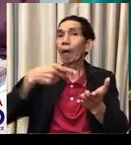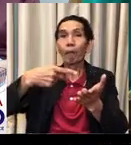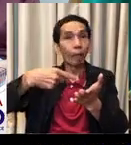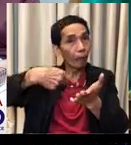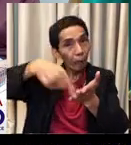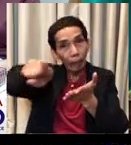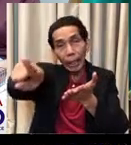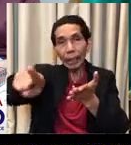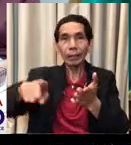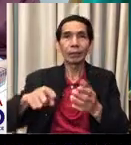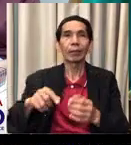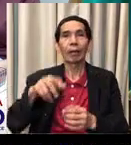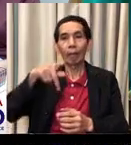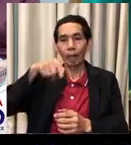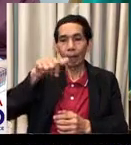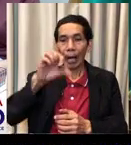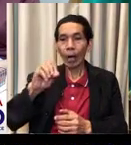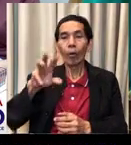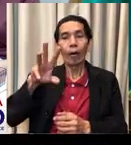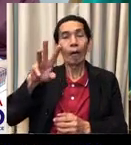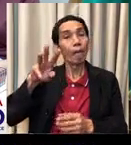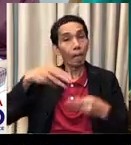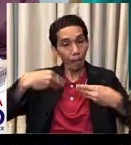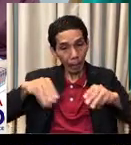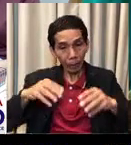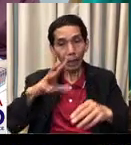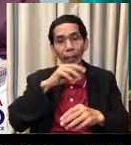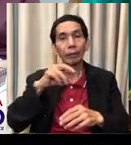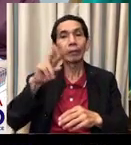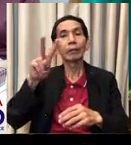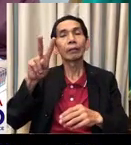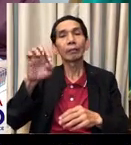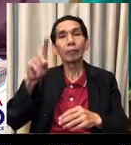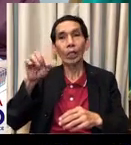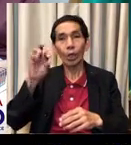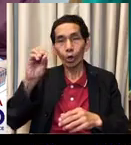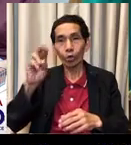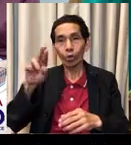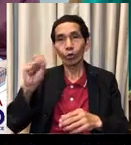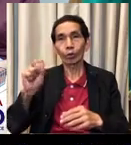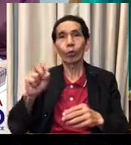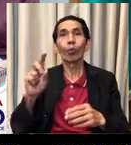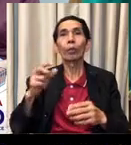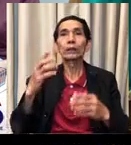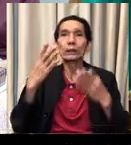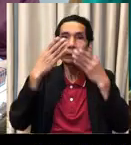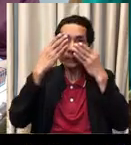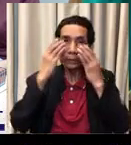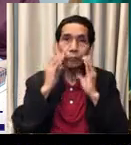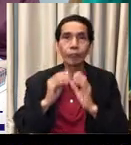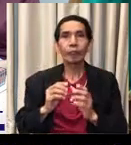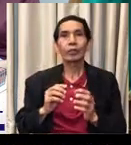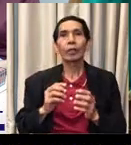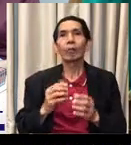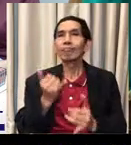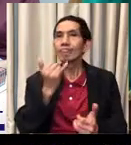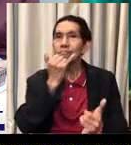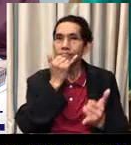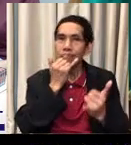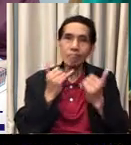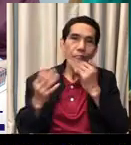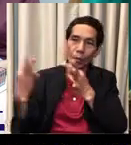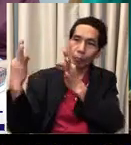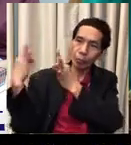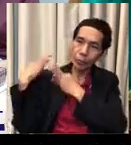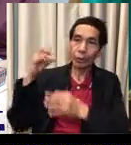yung Paco Market vendors. Kawawa naman. Bakit? Ano nakalulungkot doon? Anong kapalpakan doon